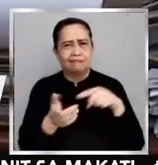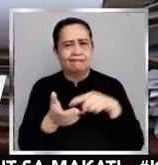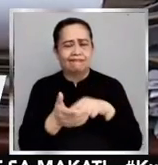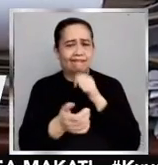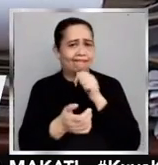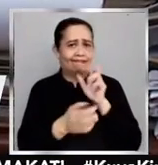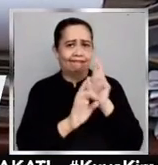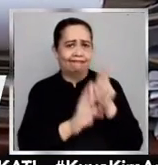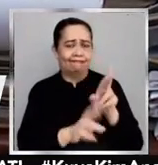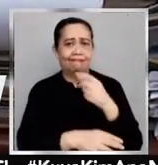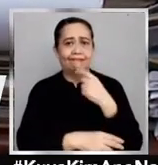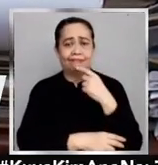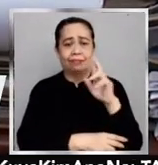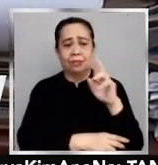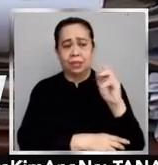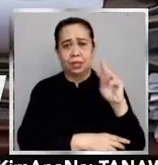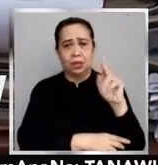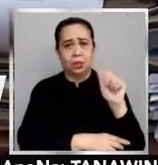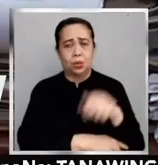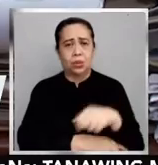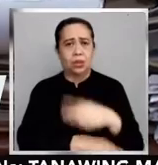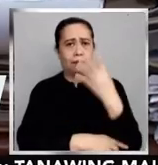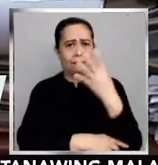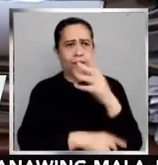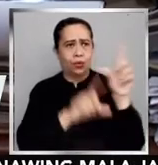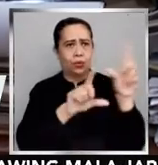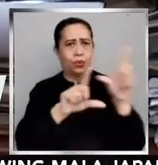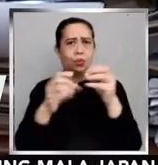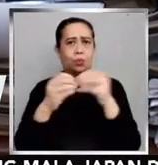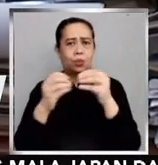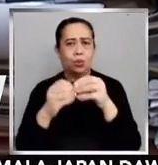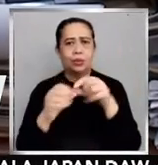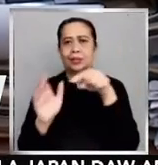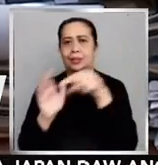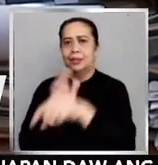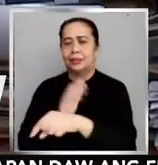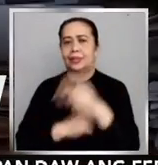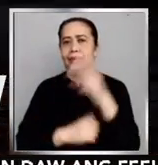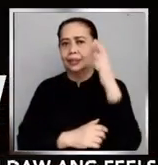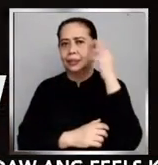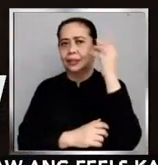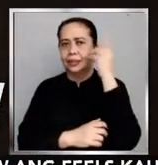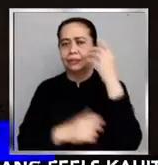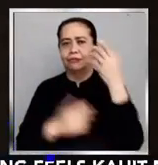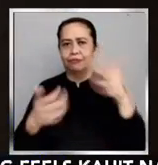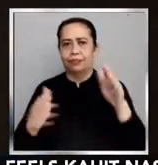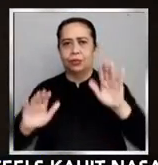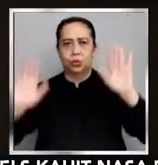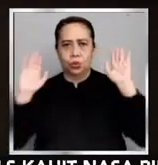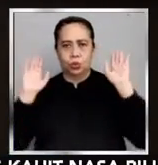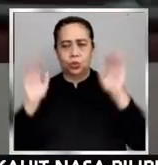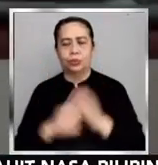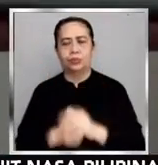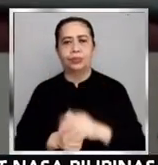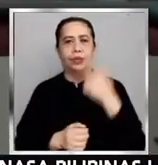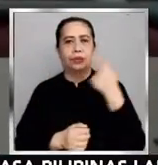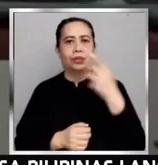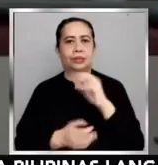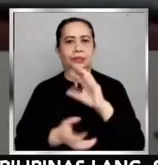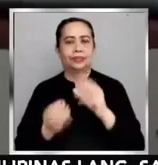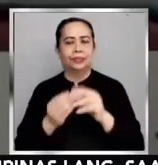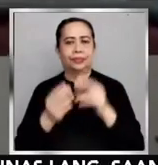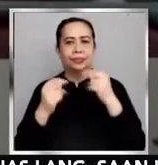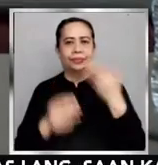Sabi pa ni Remulla, apat na suspect pa sa pagpatay kay Degamo ang sumuko. Para sa GMA Integrated News,